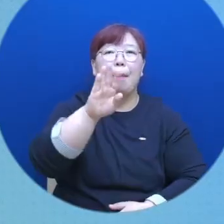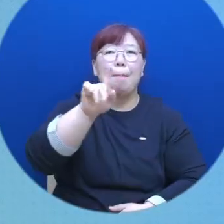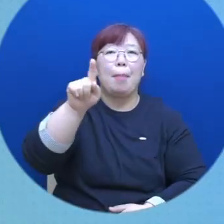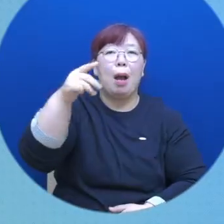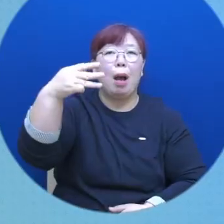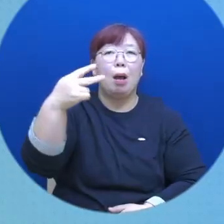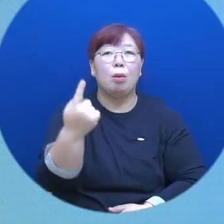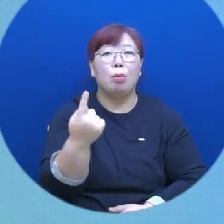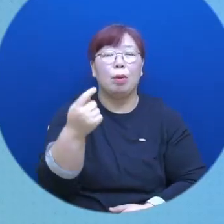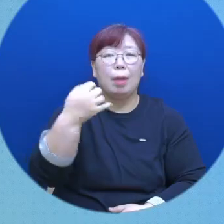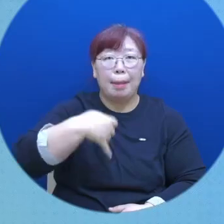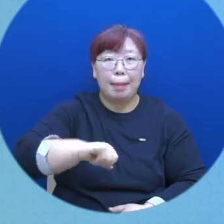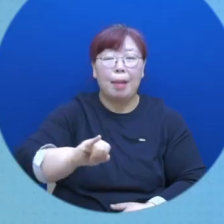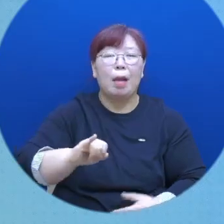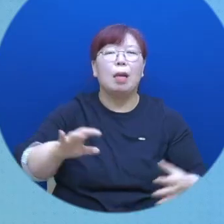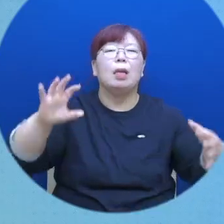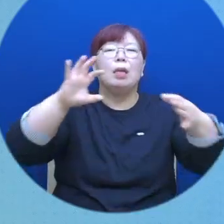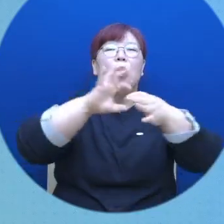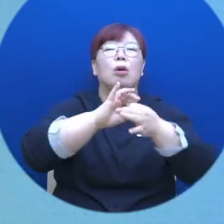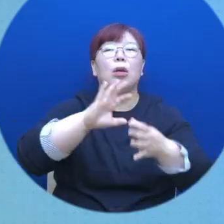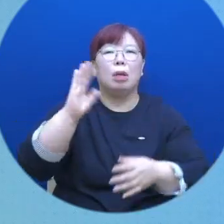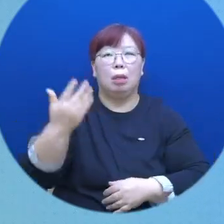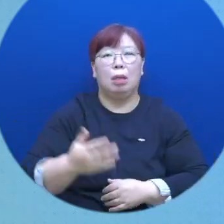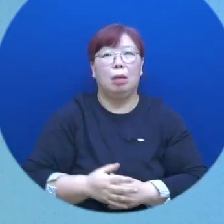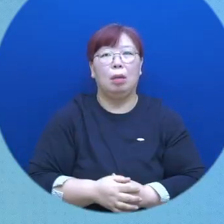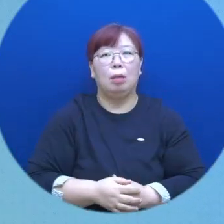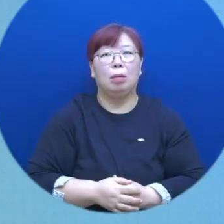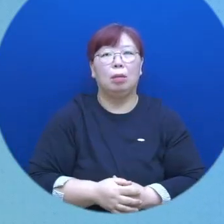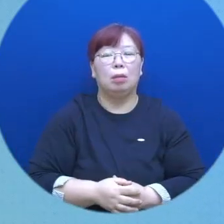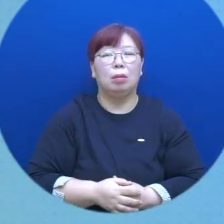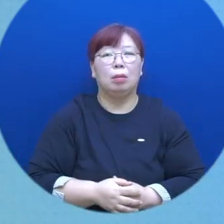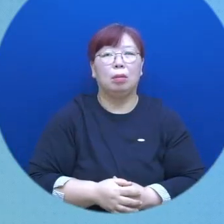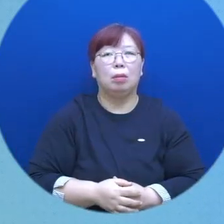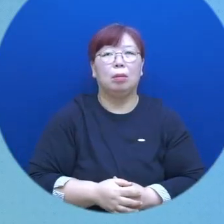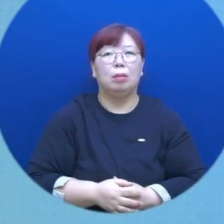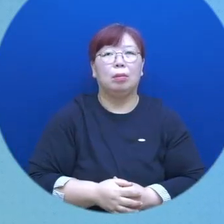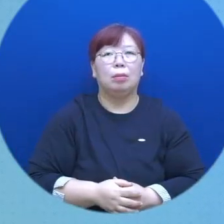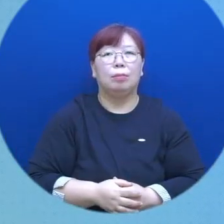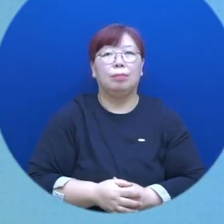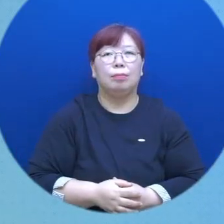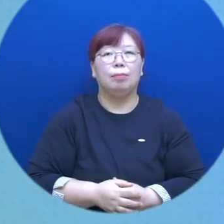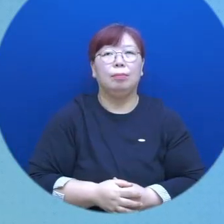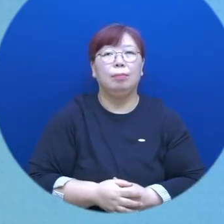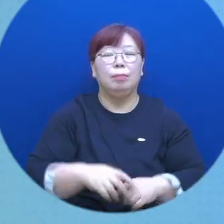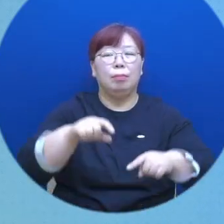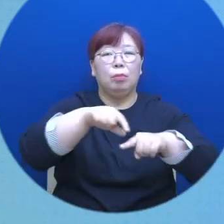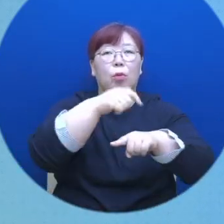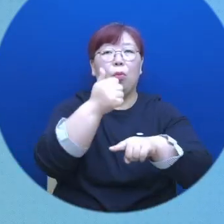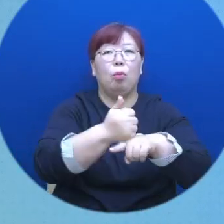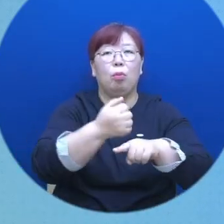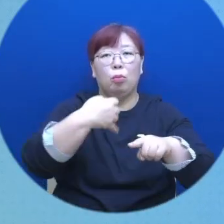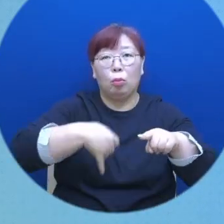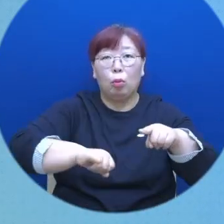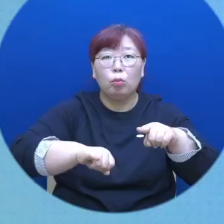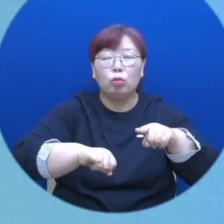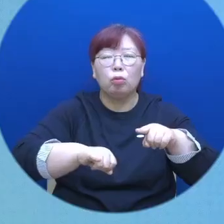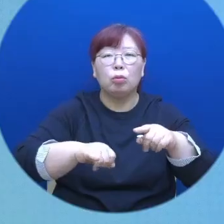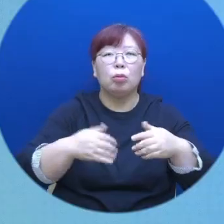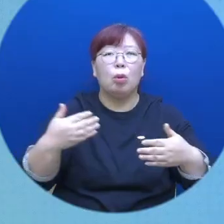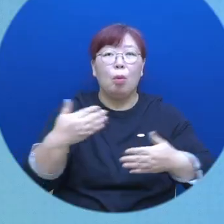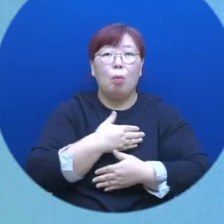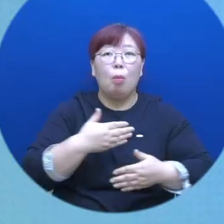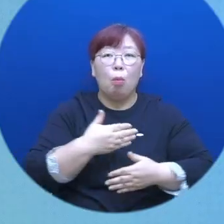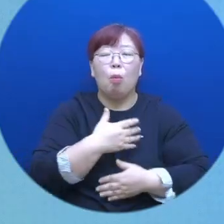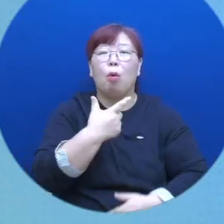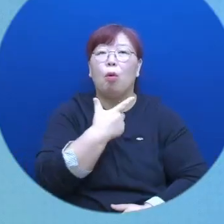딸에게 다리 놓게 해요. 바로의 딸 공주는 어땠을까요? 목욕을 하고 싶구나.